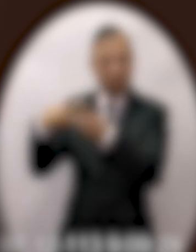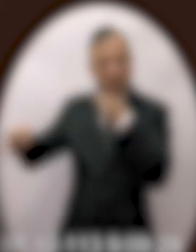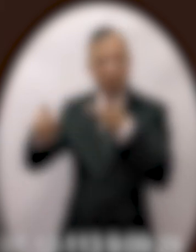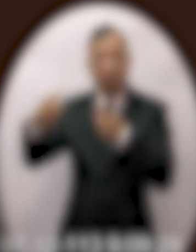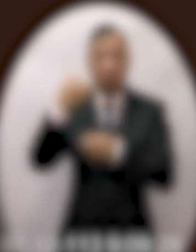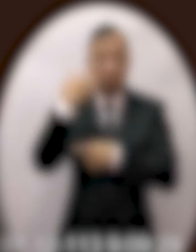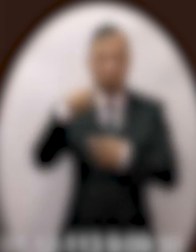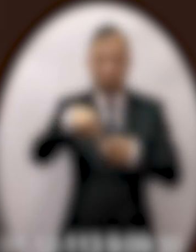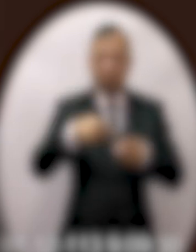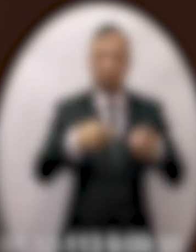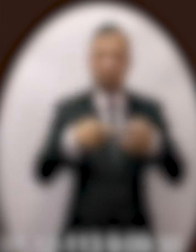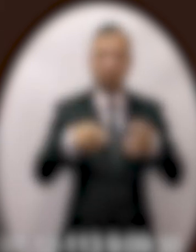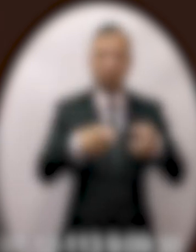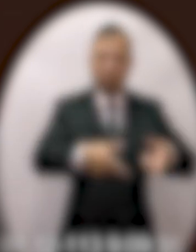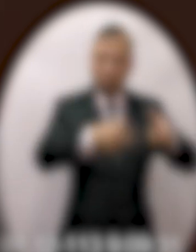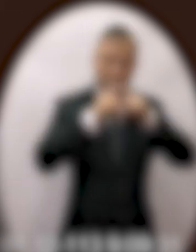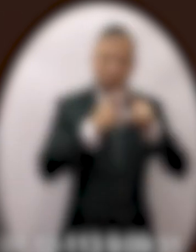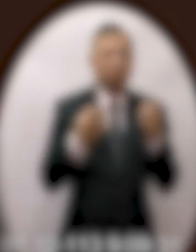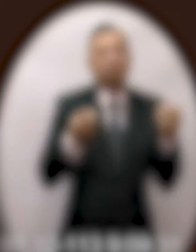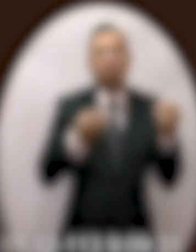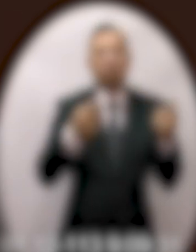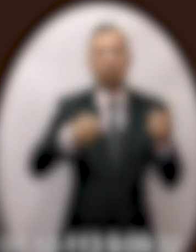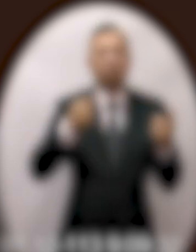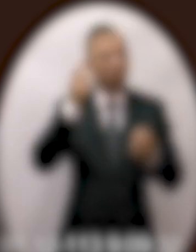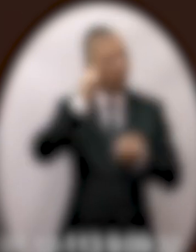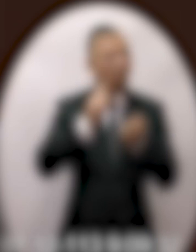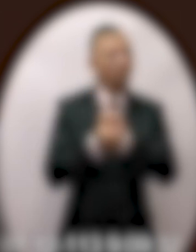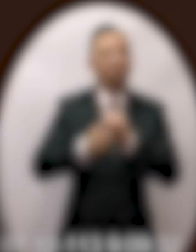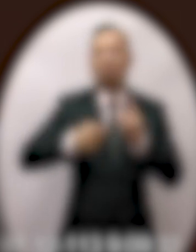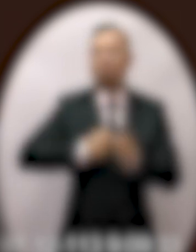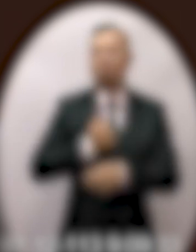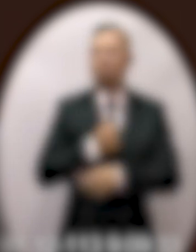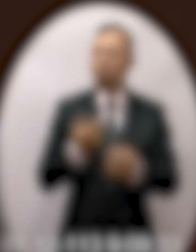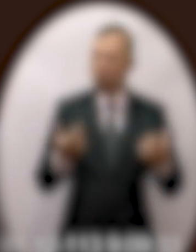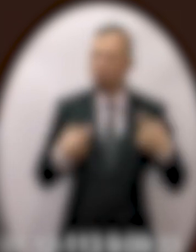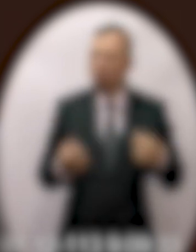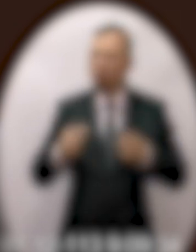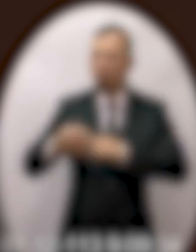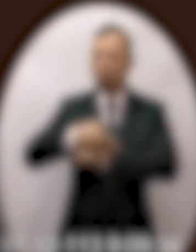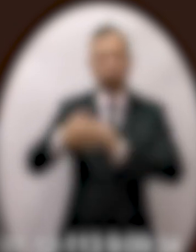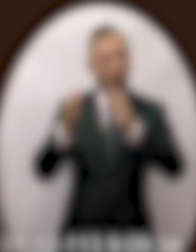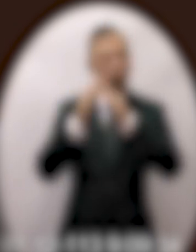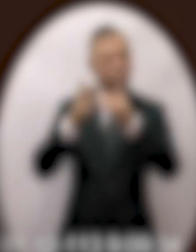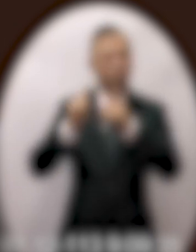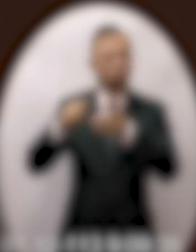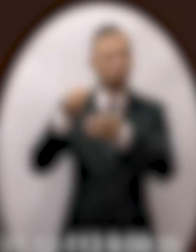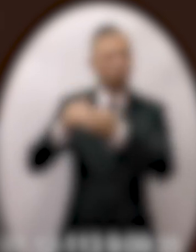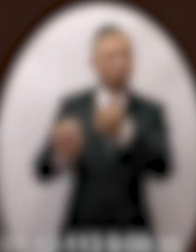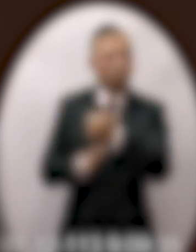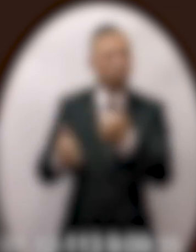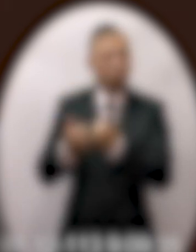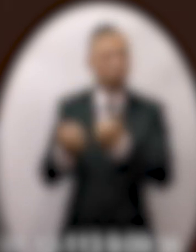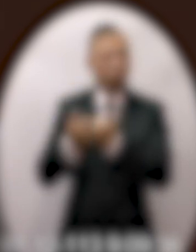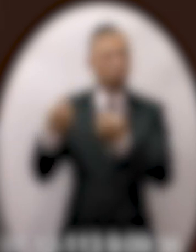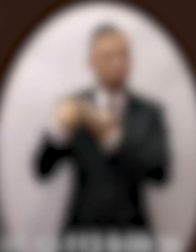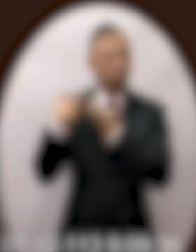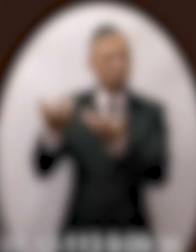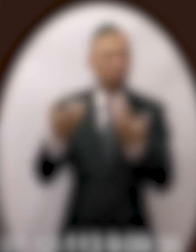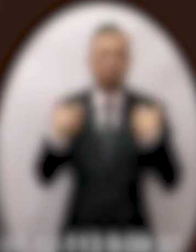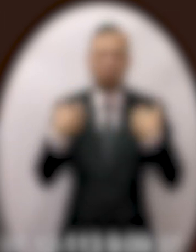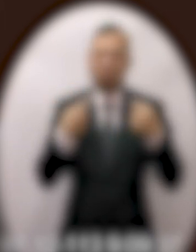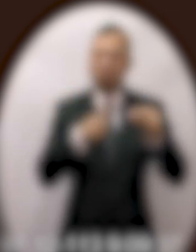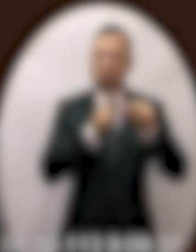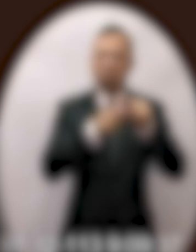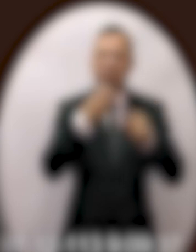为真。联署真假与否，依规定本来就该由地方选委会本株权责决定，中选会